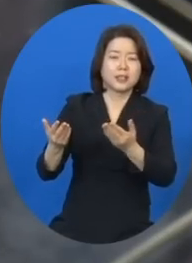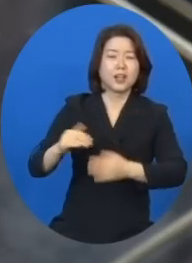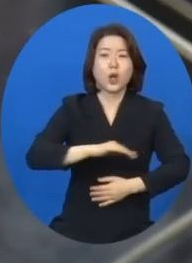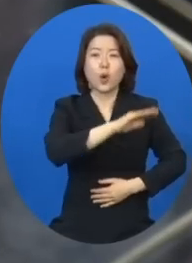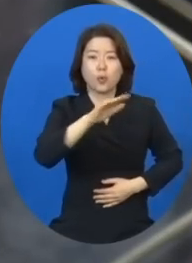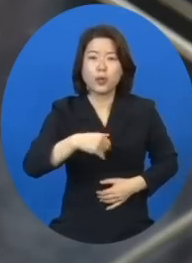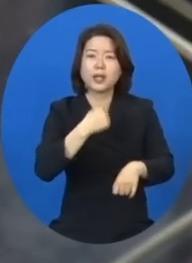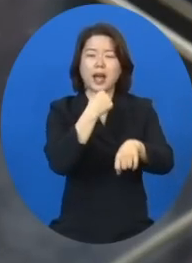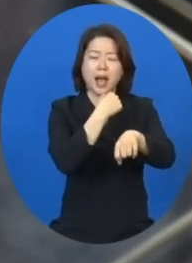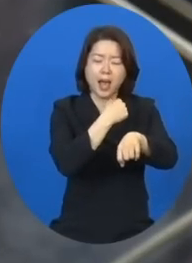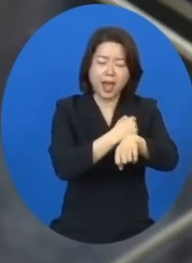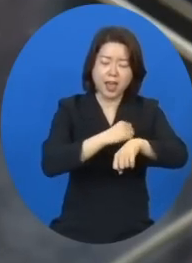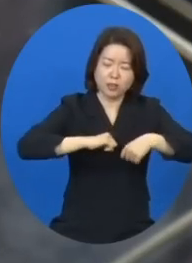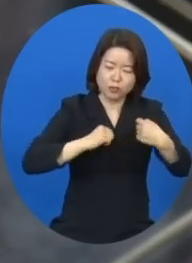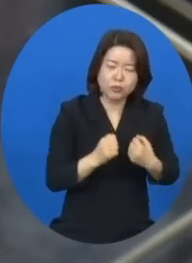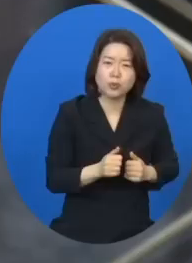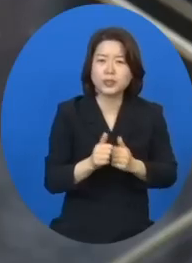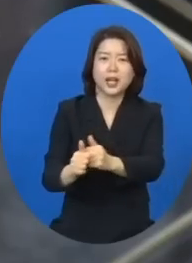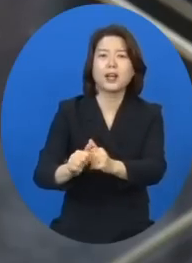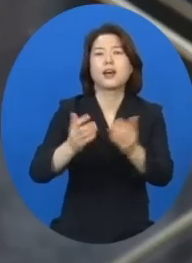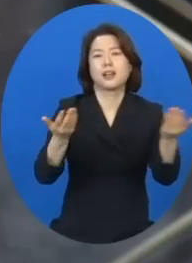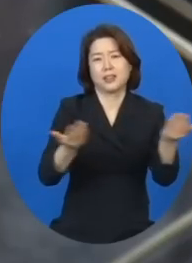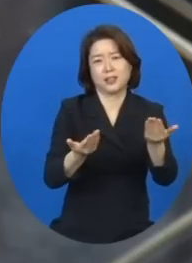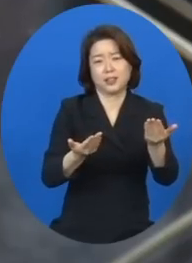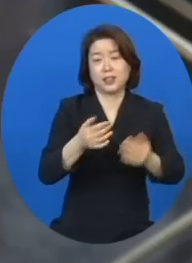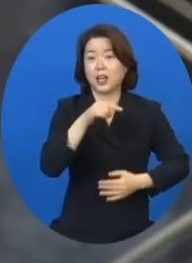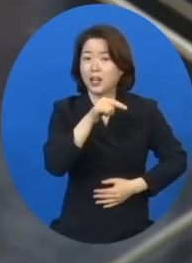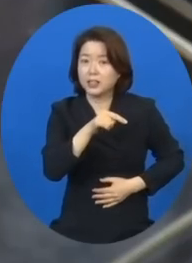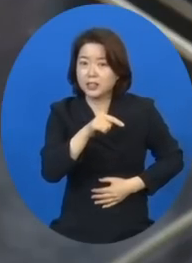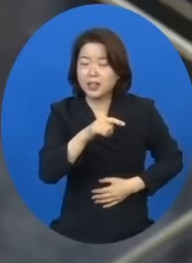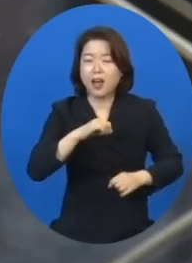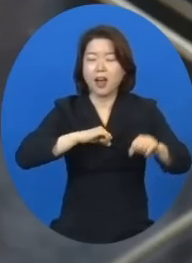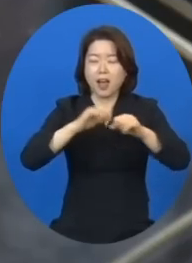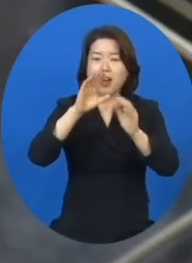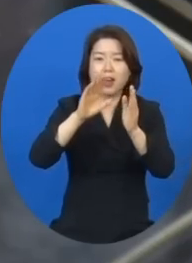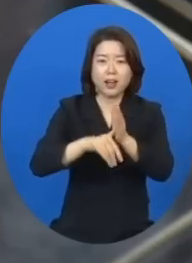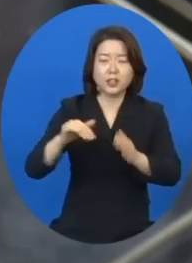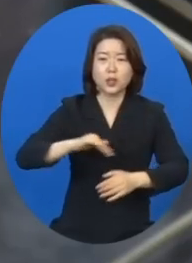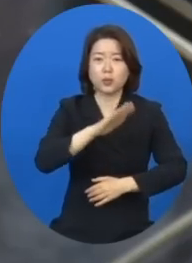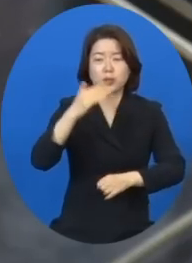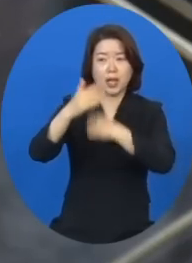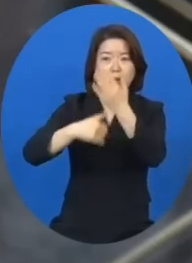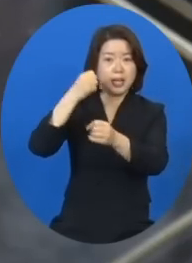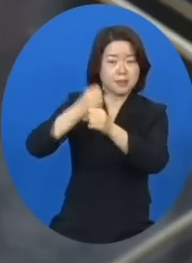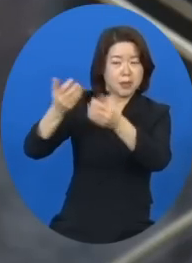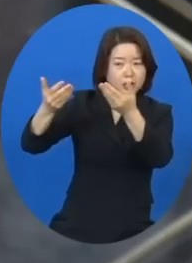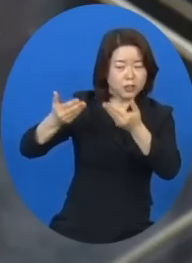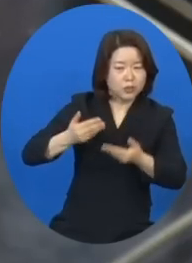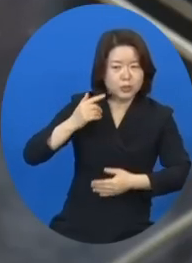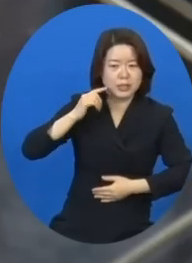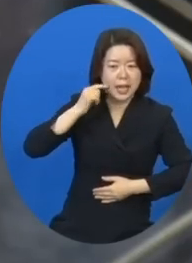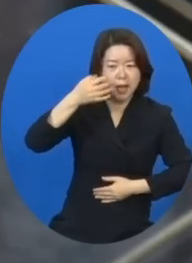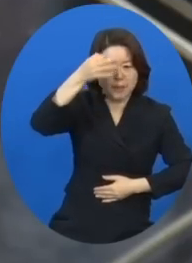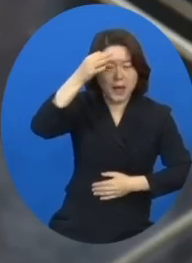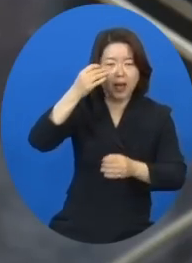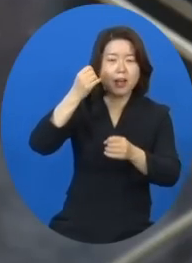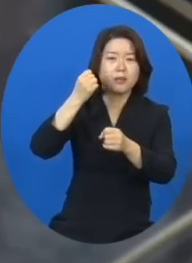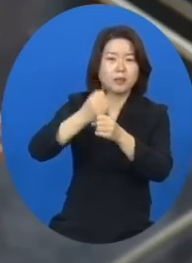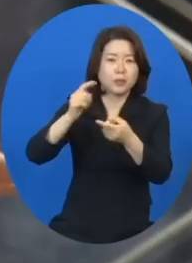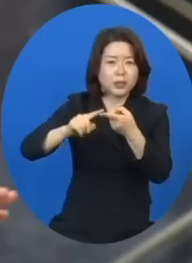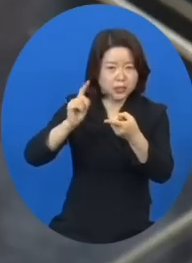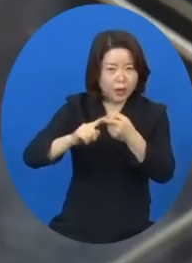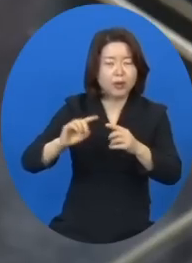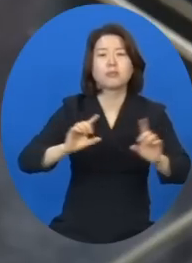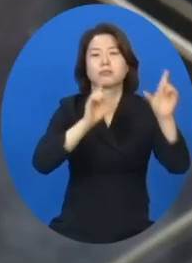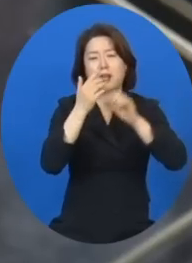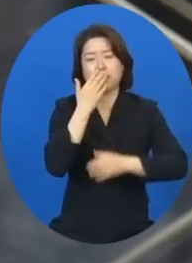우리가 해야 하는 일입니다. 이 일을 행할 때 우리가 하나님의 작품으로 살아갈 수 있는 것입니다.